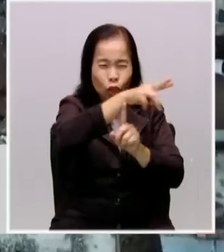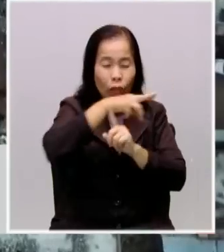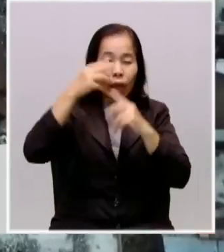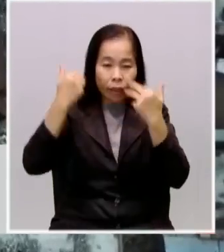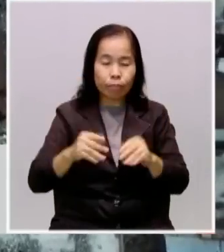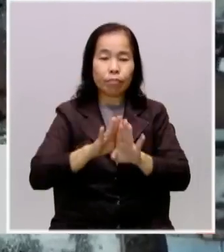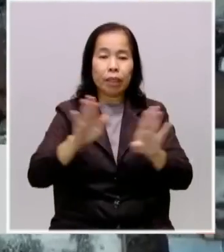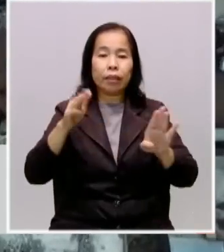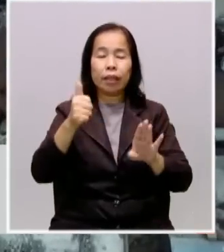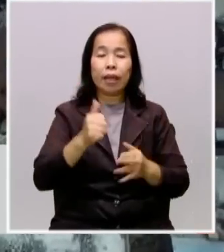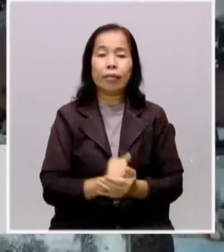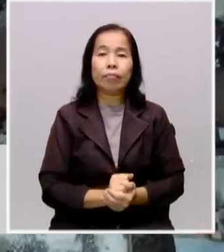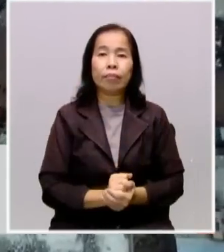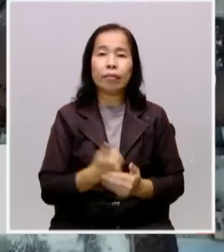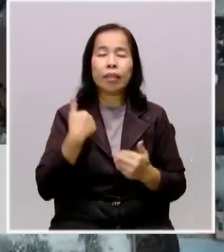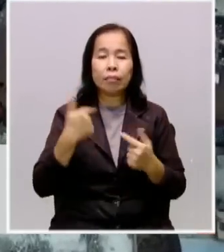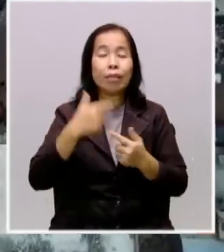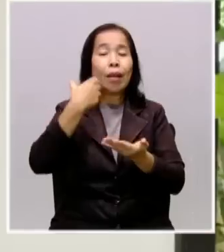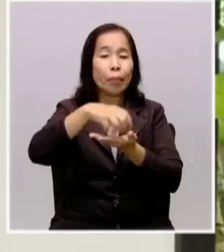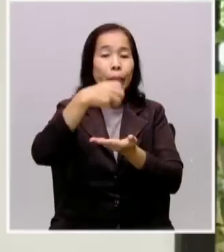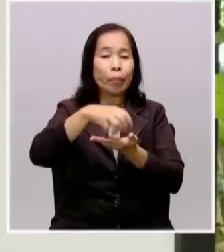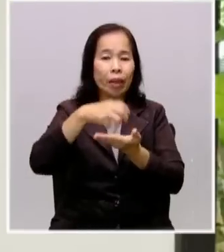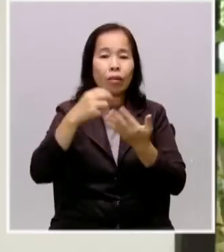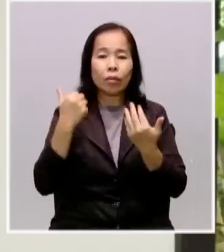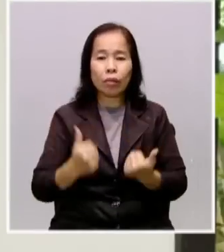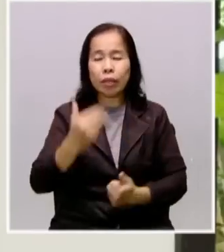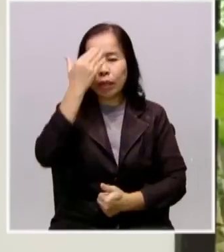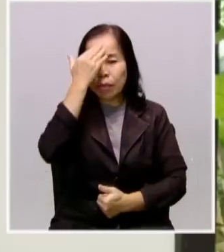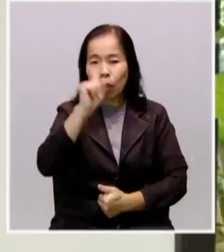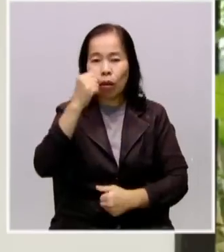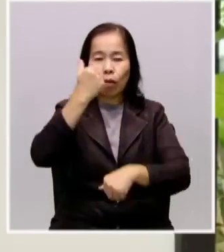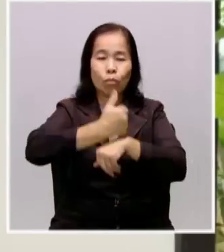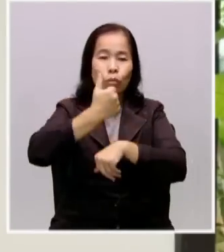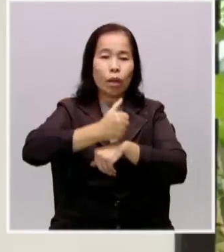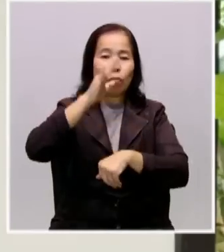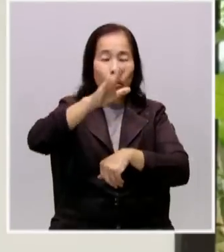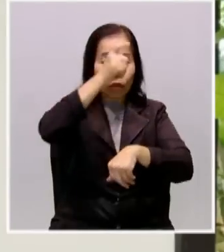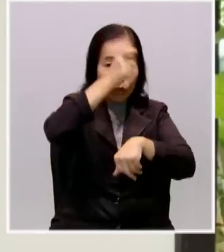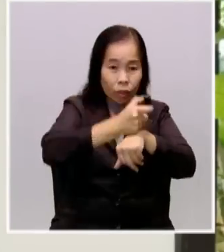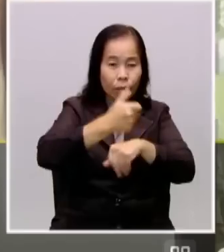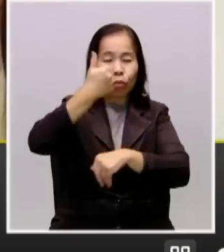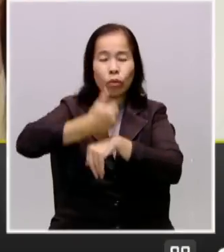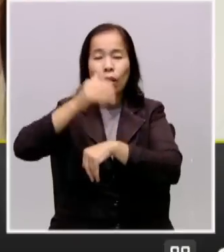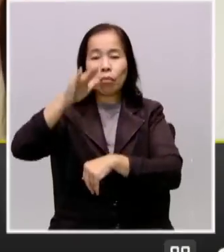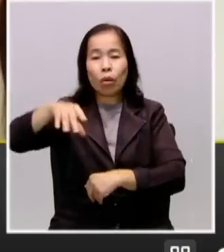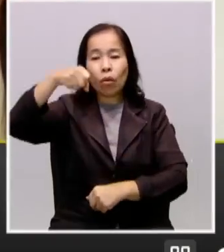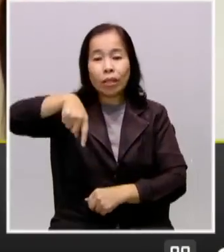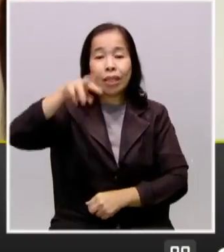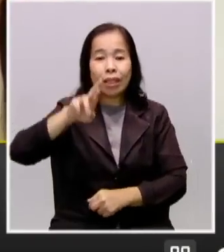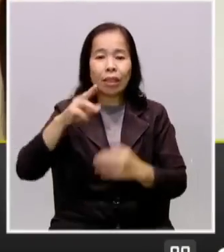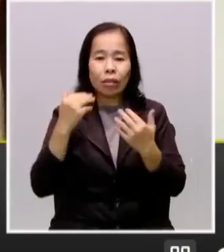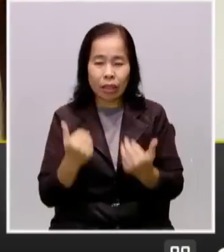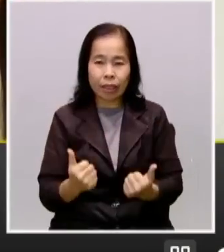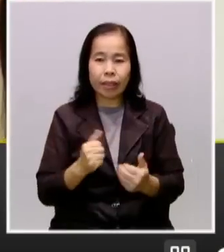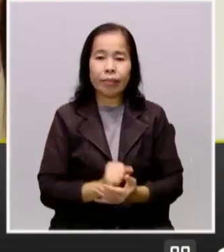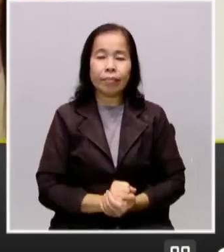ณนิวคุณลิซ่าคุณผู้ชมคะและนี่คือความเคลื่อนไหวล่าสุดนะคะทั้งจากทางผู้นำตุรกีและผู้นำซีเรียที่มีต่อสถานการณ์แผ่นดินไหวครั้ง